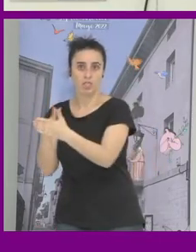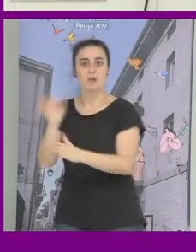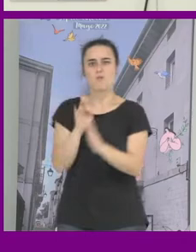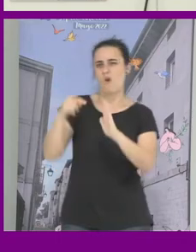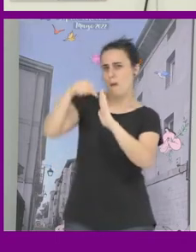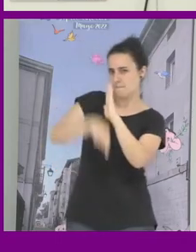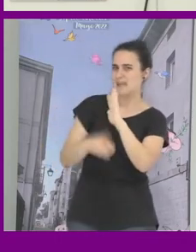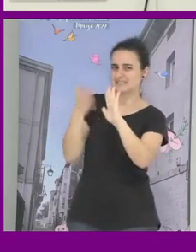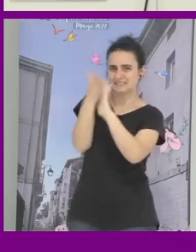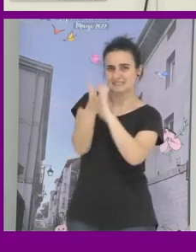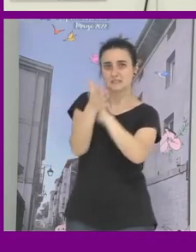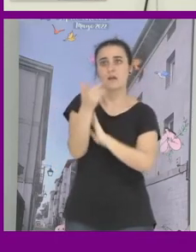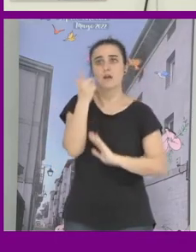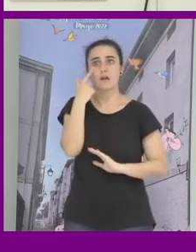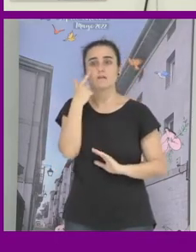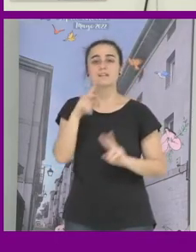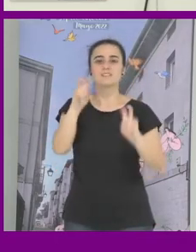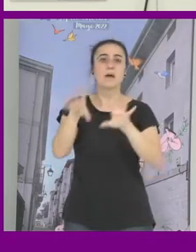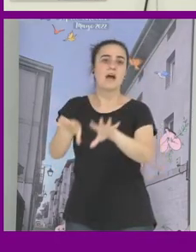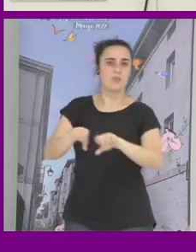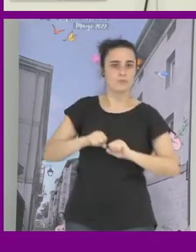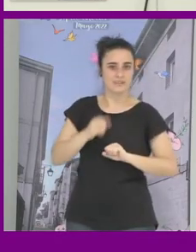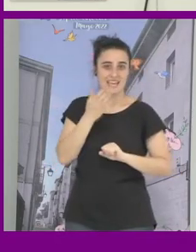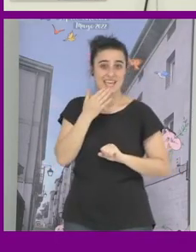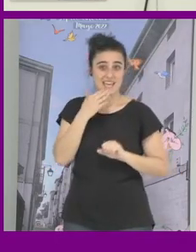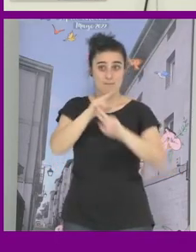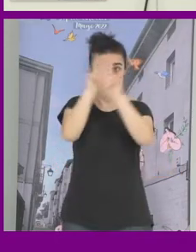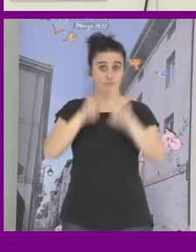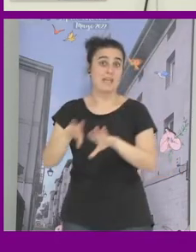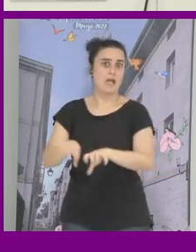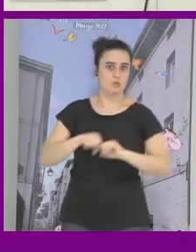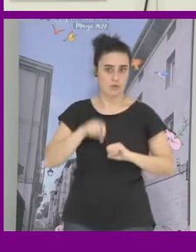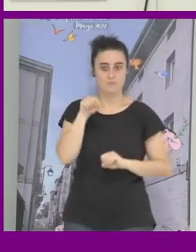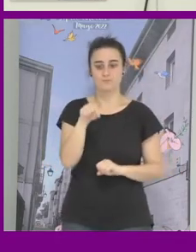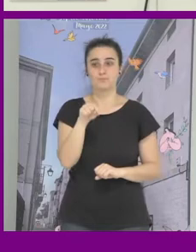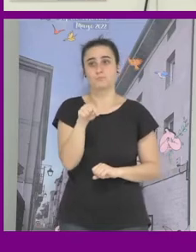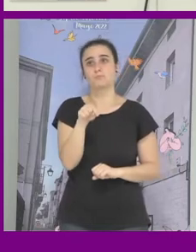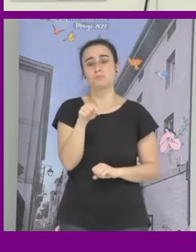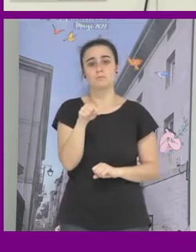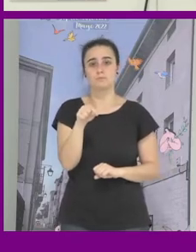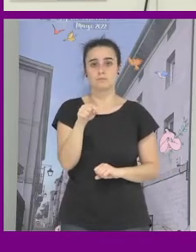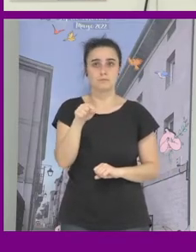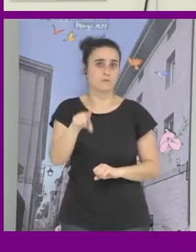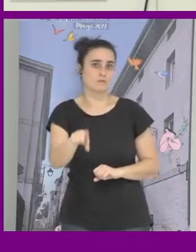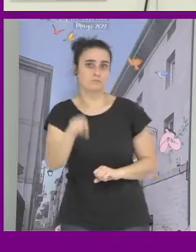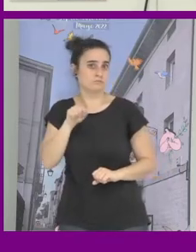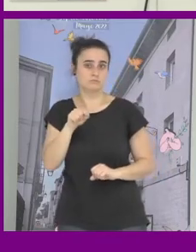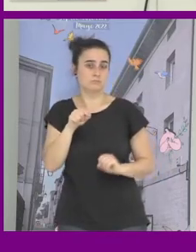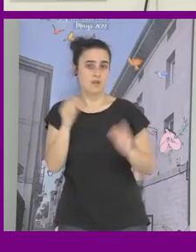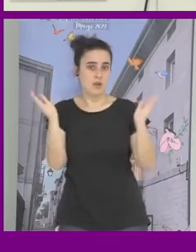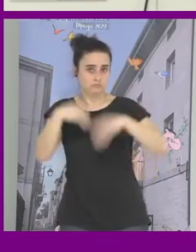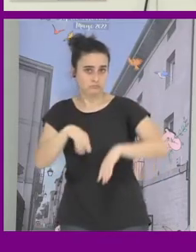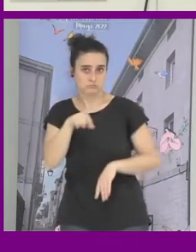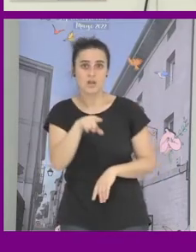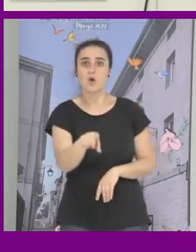dut nola, bueno, adopzioaren kasuan, nazioarteko adopzioa ba ez da aukera bat, soilik aukera